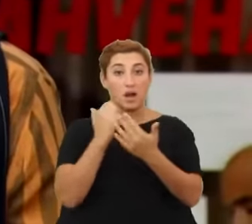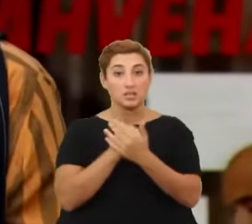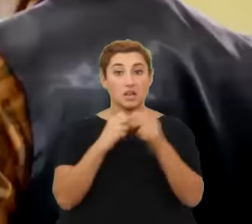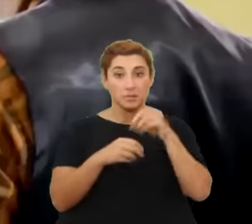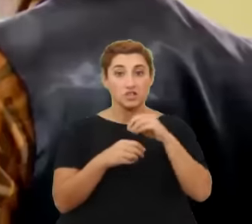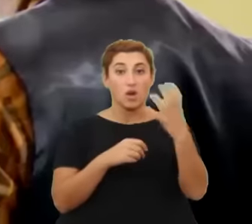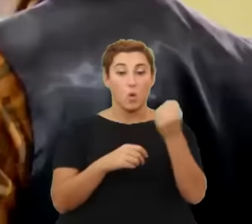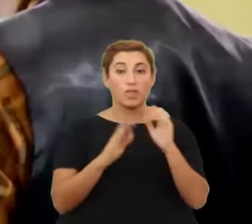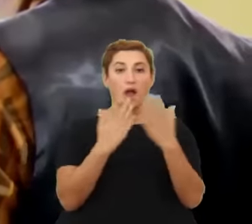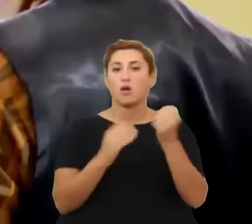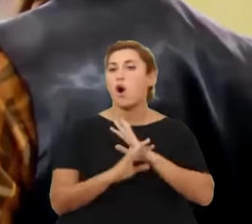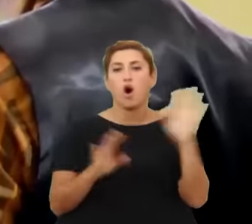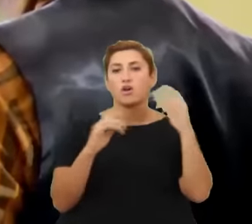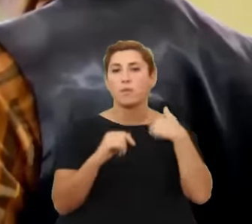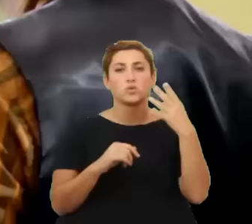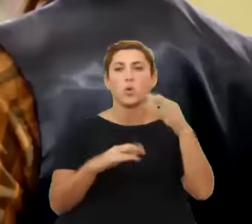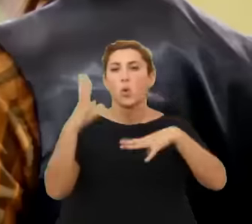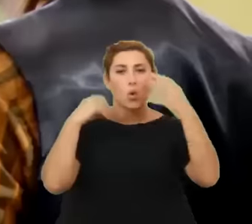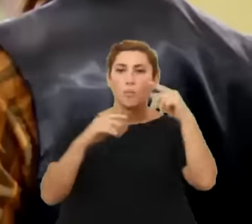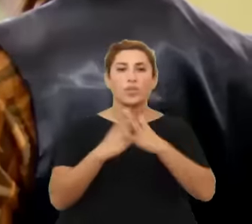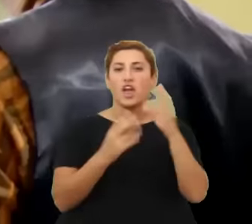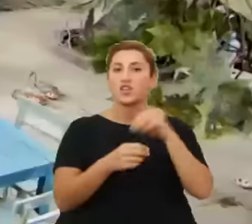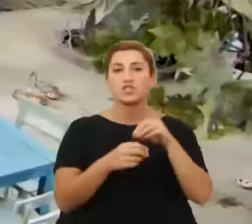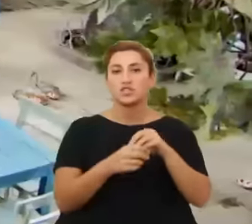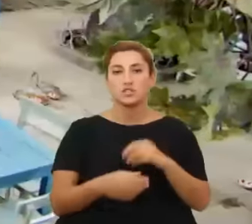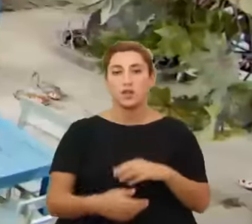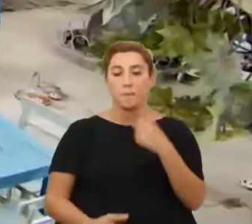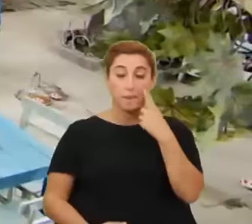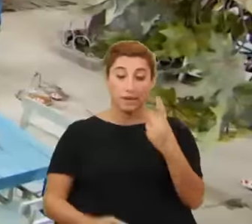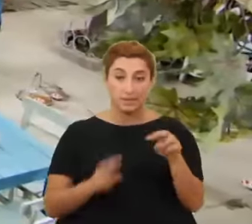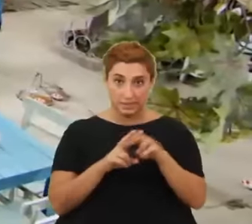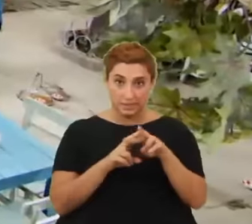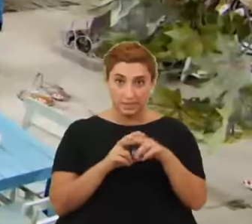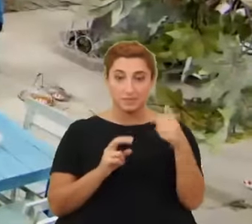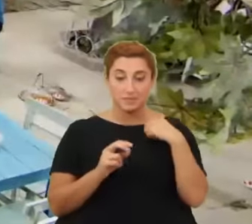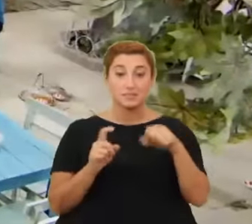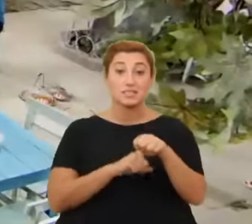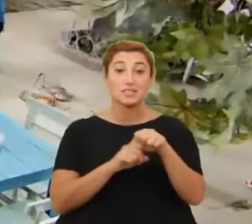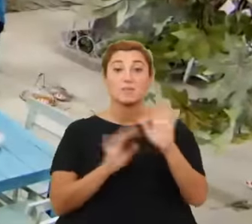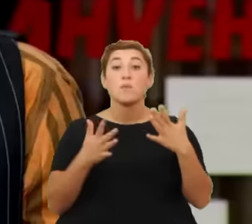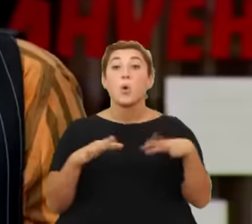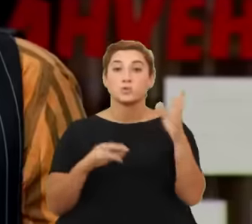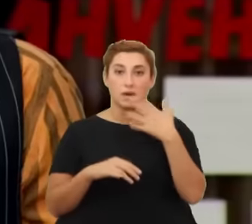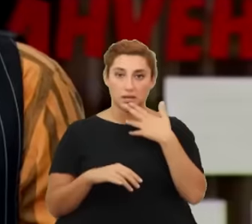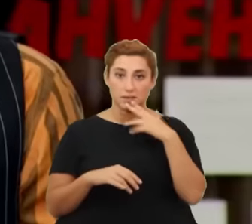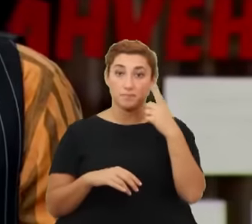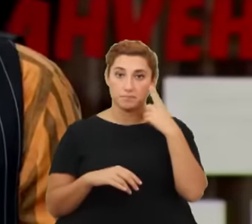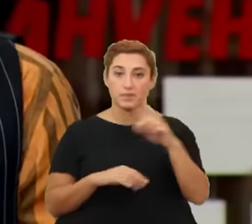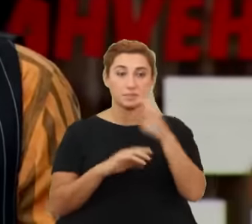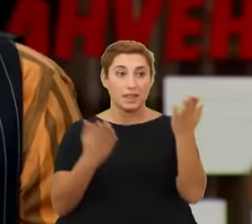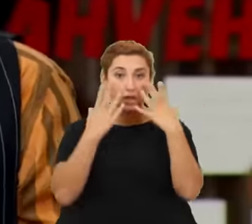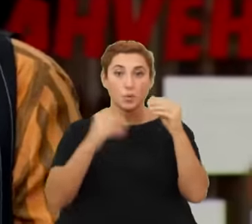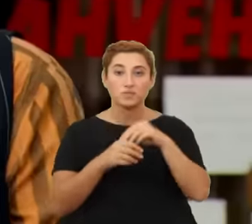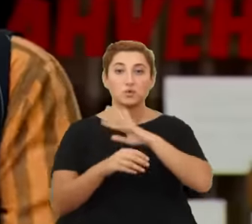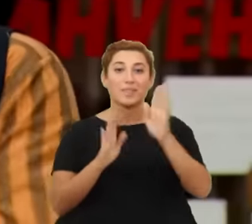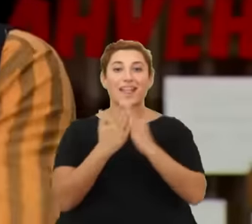diye var o dergi. Hayır, işte bile. Ben çok şey öğreniyorum o dergilerden. Bak Yıldız, benim asfalyalarımı attırma kızım. Bak ibret alem